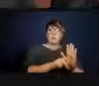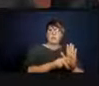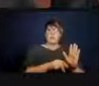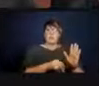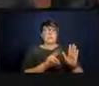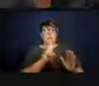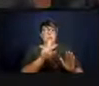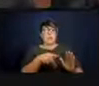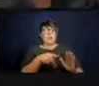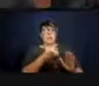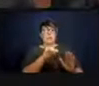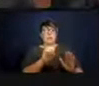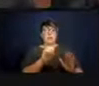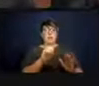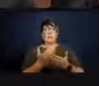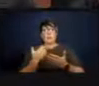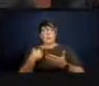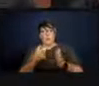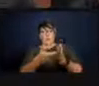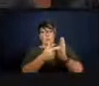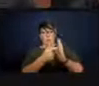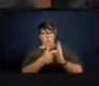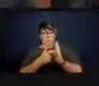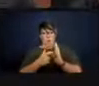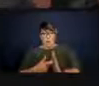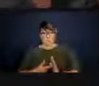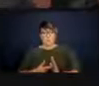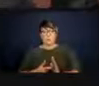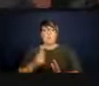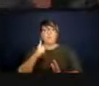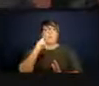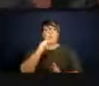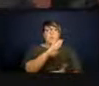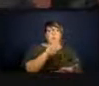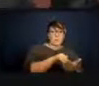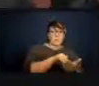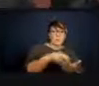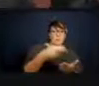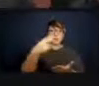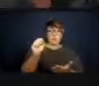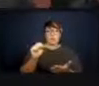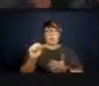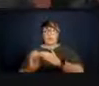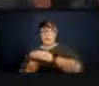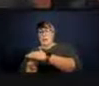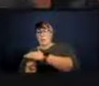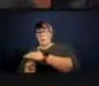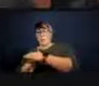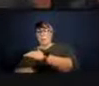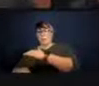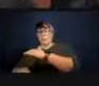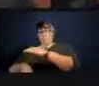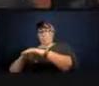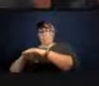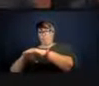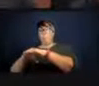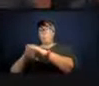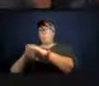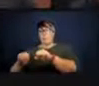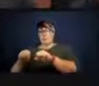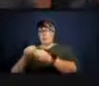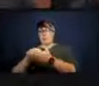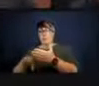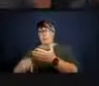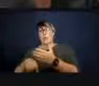سياسة نقل الطلبة وهناك معايير ينبغي أن يقتدى بها